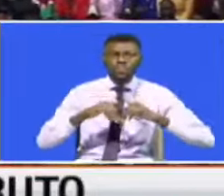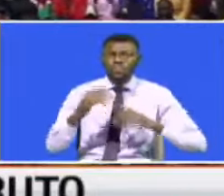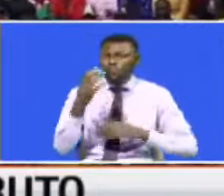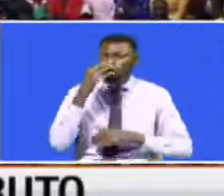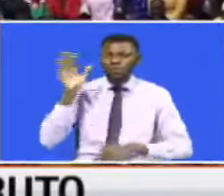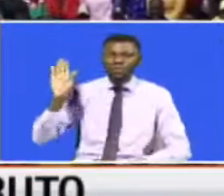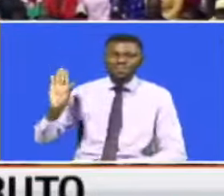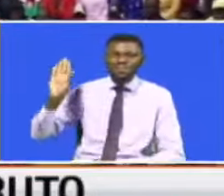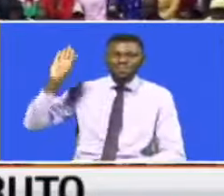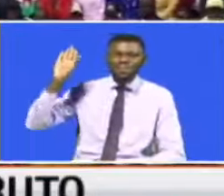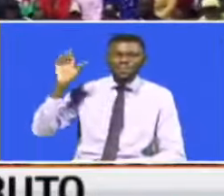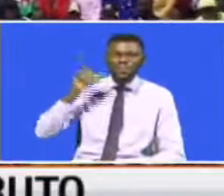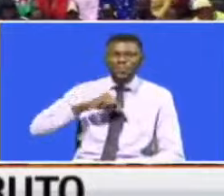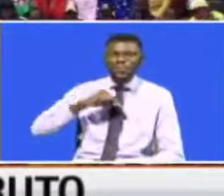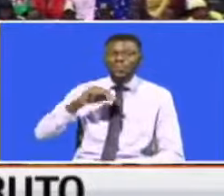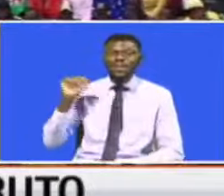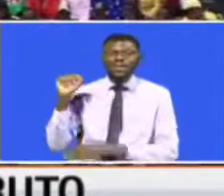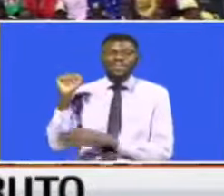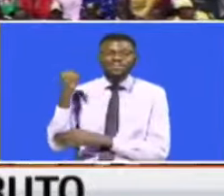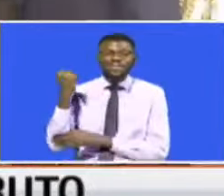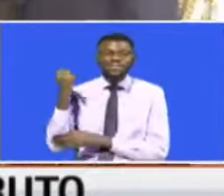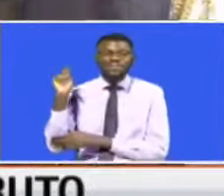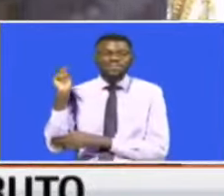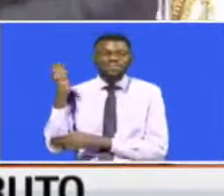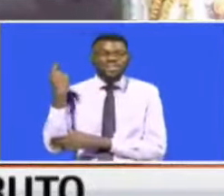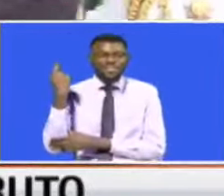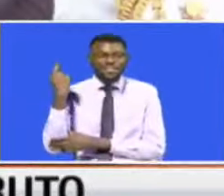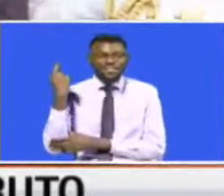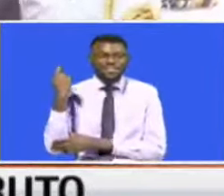alikula kiapo cha kuwa rais wa tano wa taifa la Kenya.